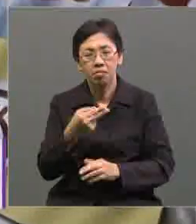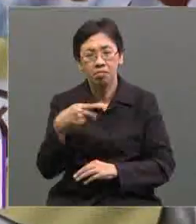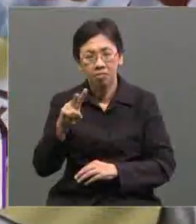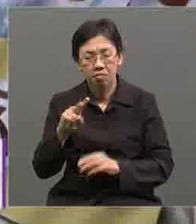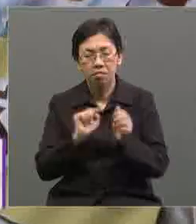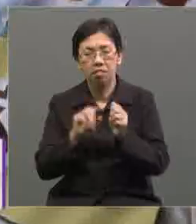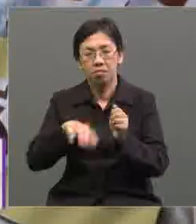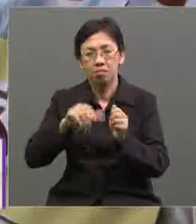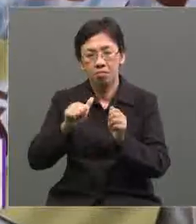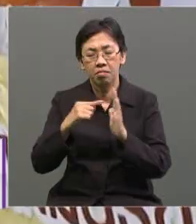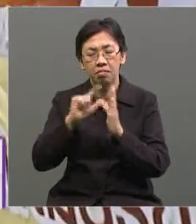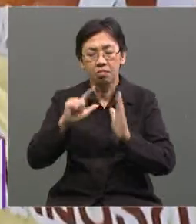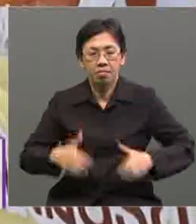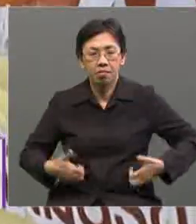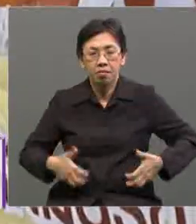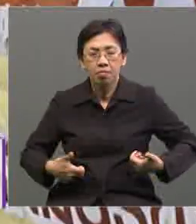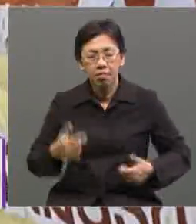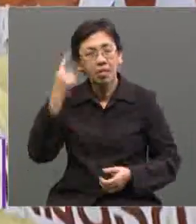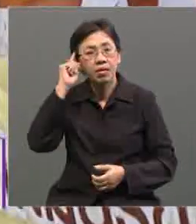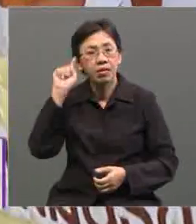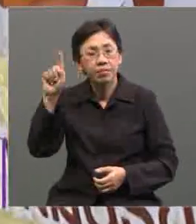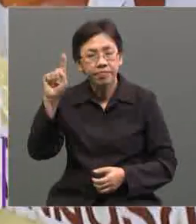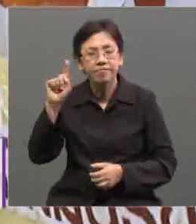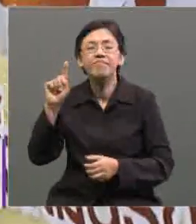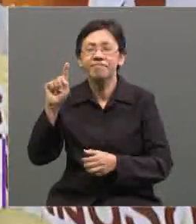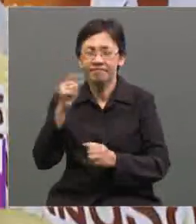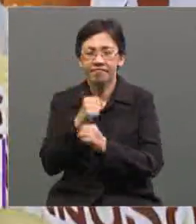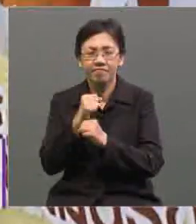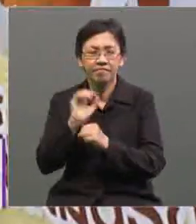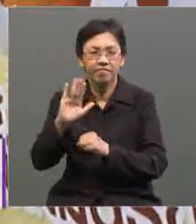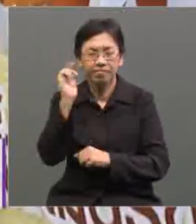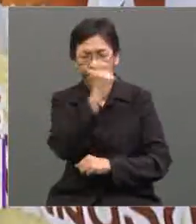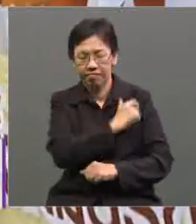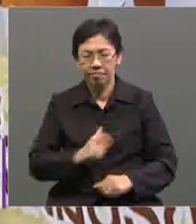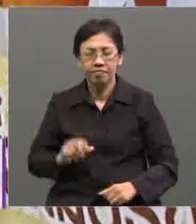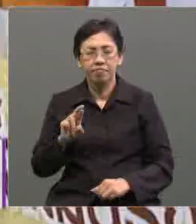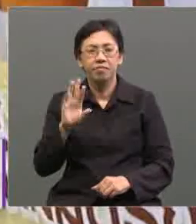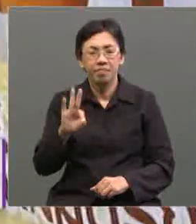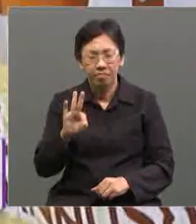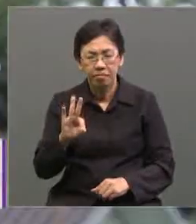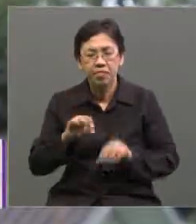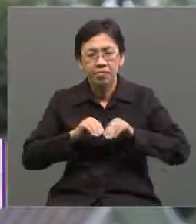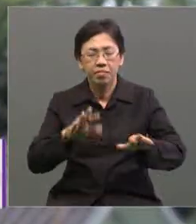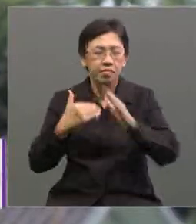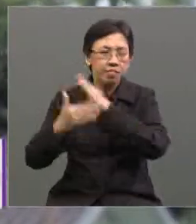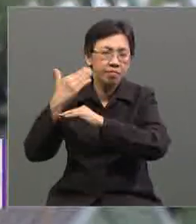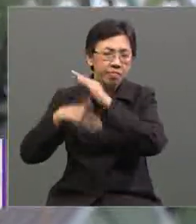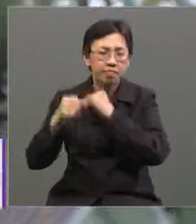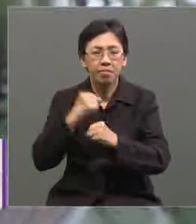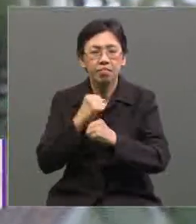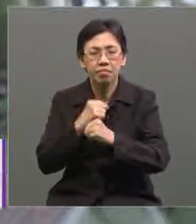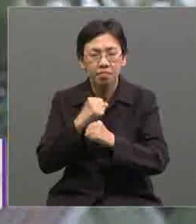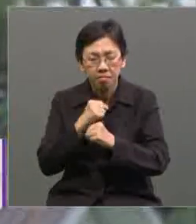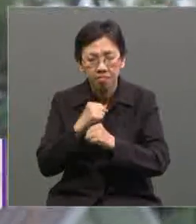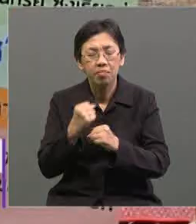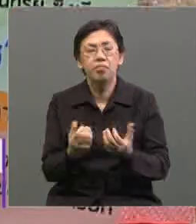อำเภอเมืองเพื่อน้อมรำลึกถึงพระมหากรุณาธิคุณของในหลวงรัชกาลที่9เป็นการเผยแพร่พระราชกรณียกิจด้